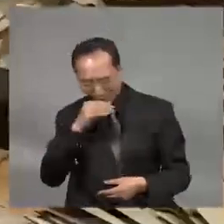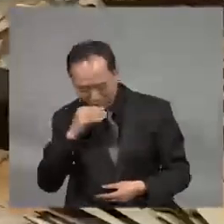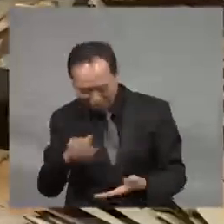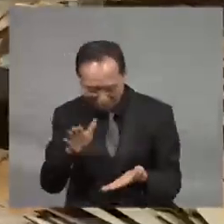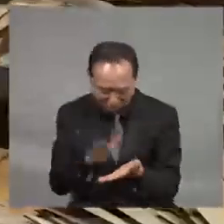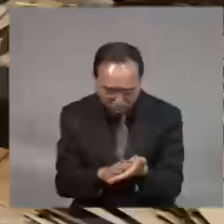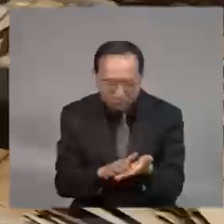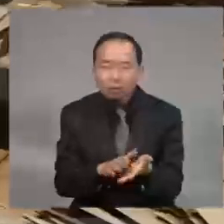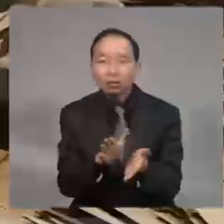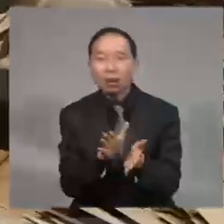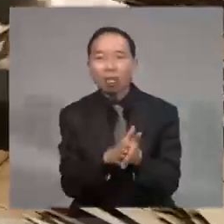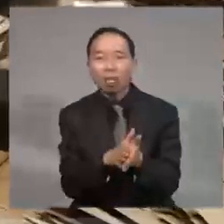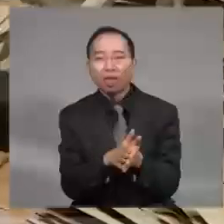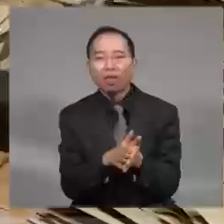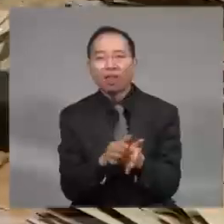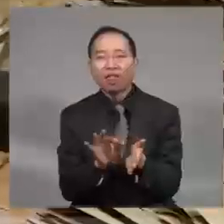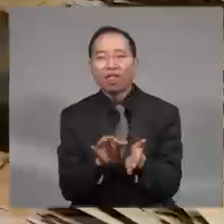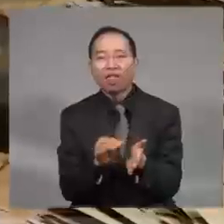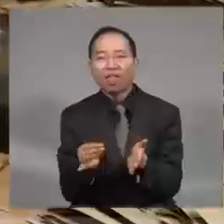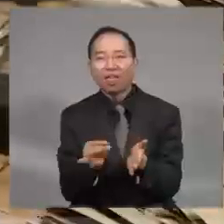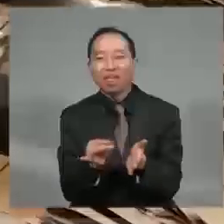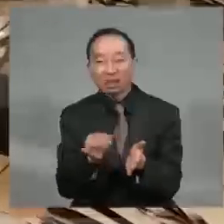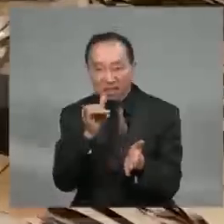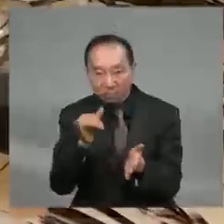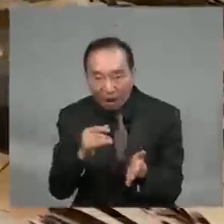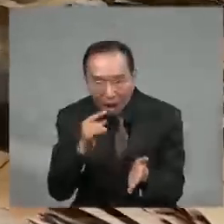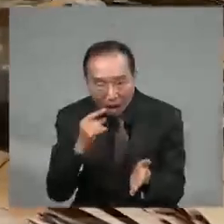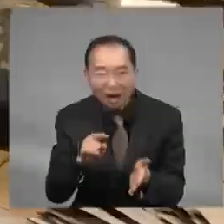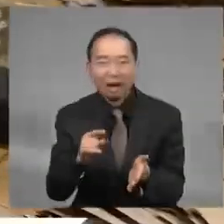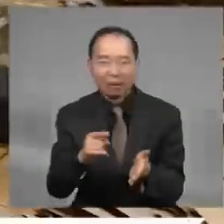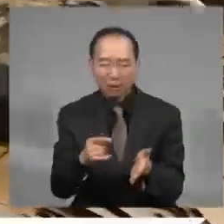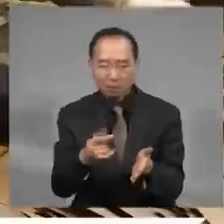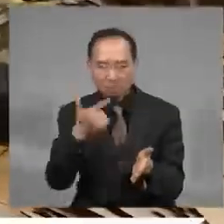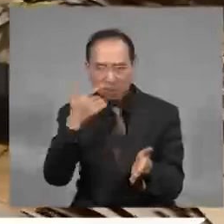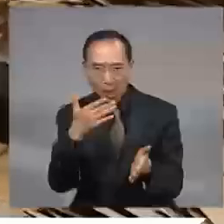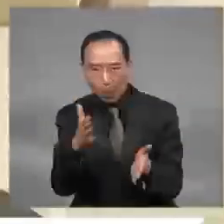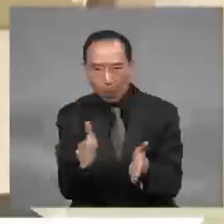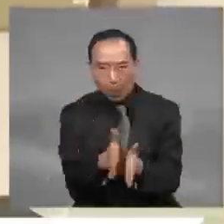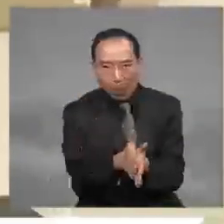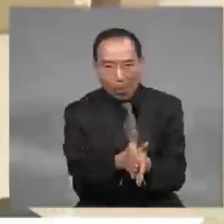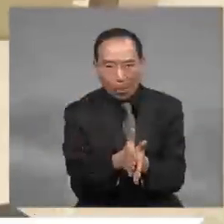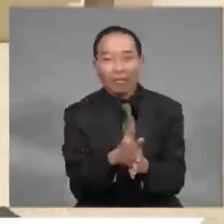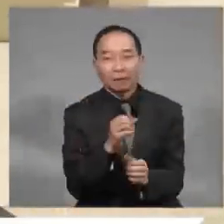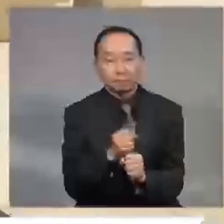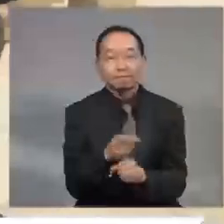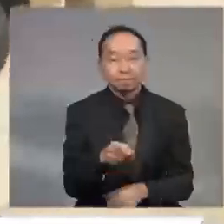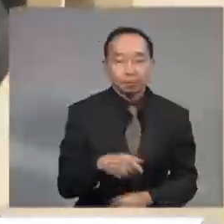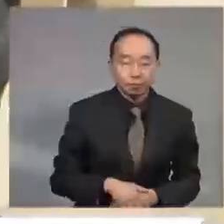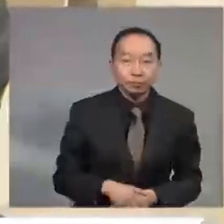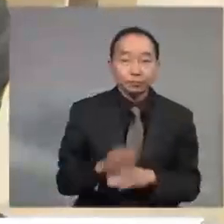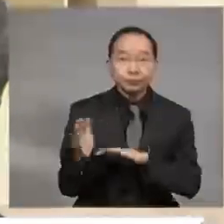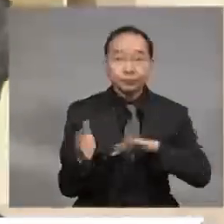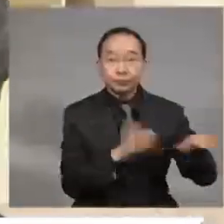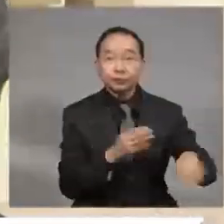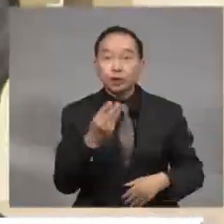돼서 바로 또 봉인을 하는 모습이었습니다. 자, 서울의 모습